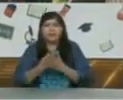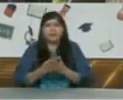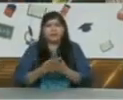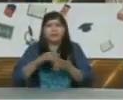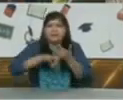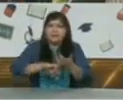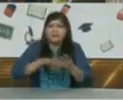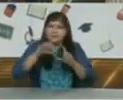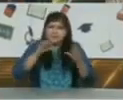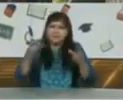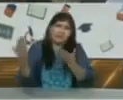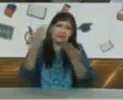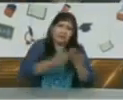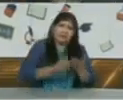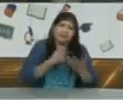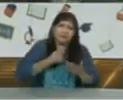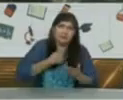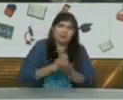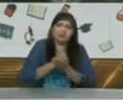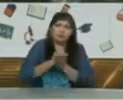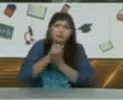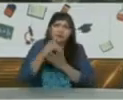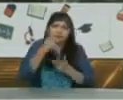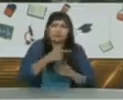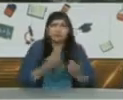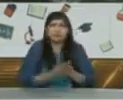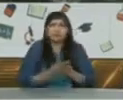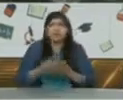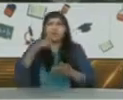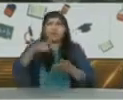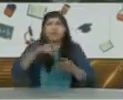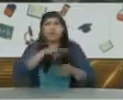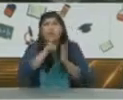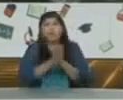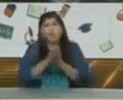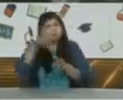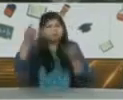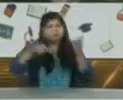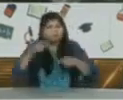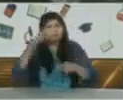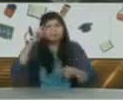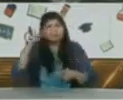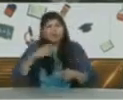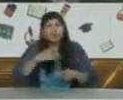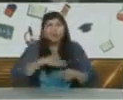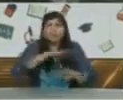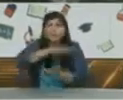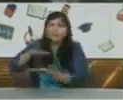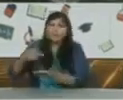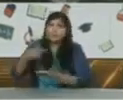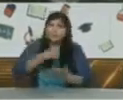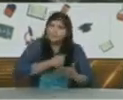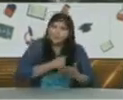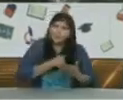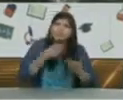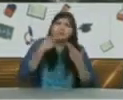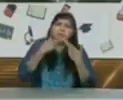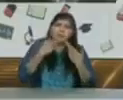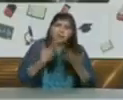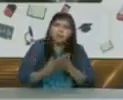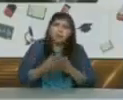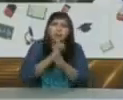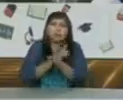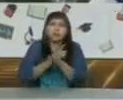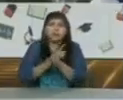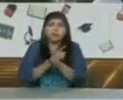मेरे सामने आया। मैं कोशिश करूंगा कि स्टूडेंट्स के मन को छू सकूं और टीचर्स